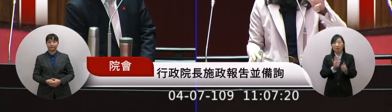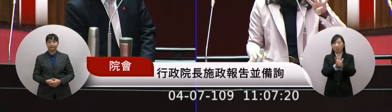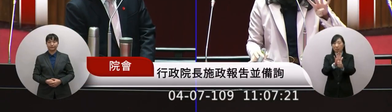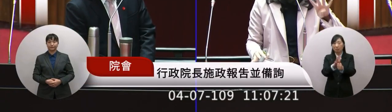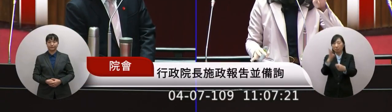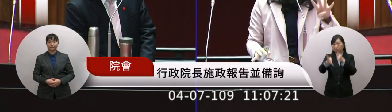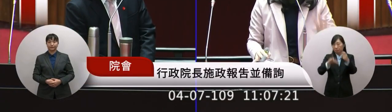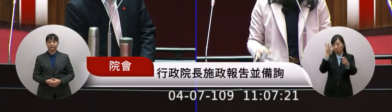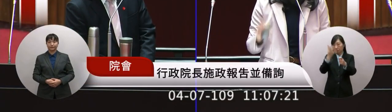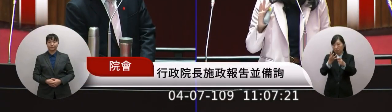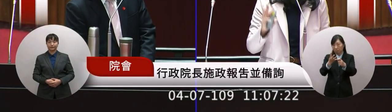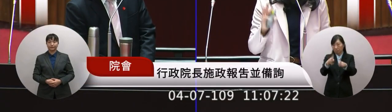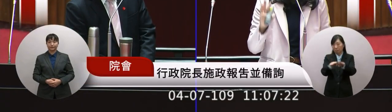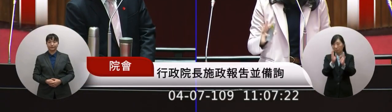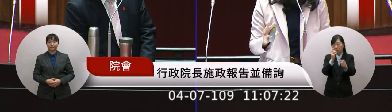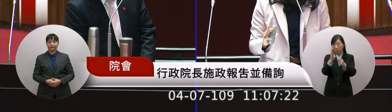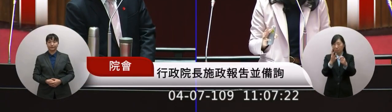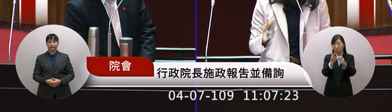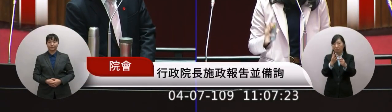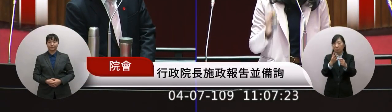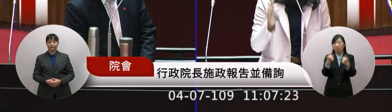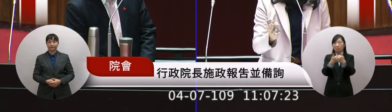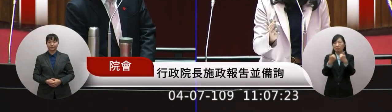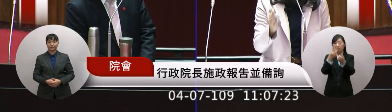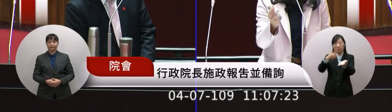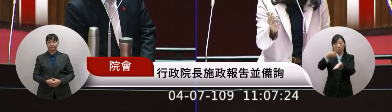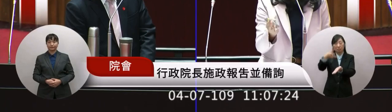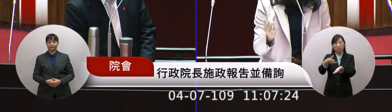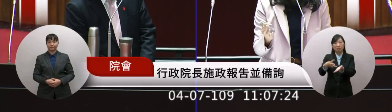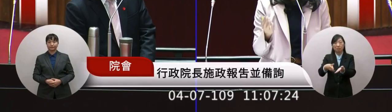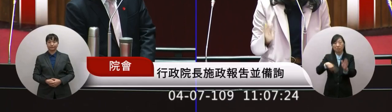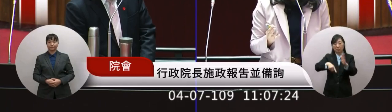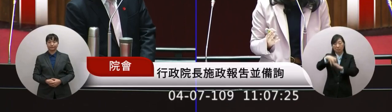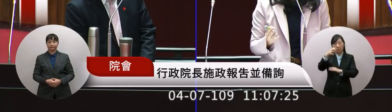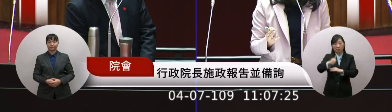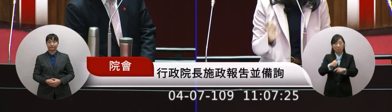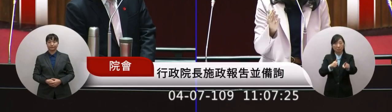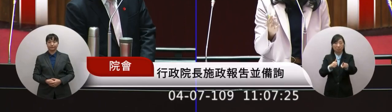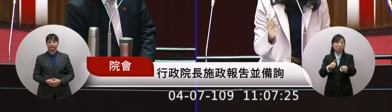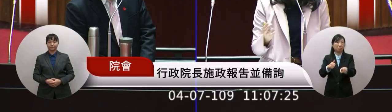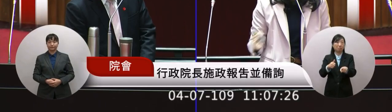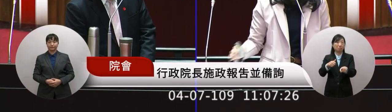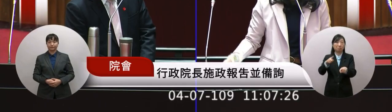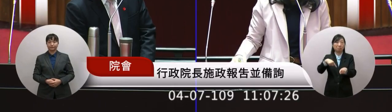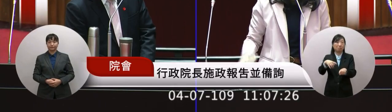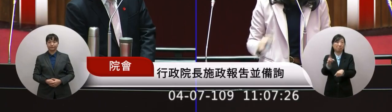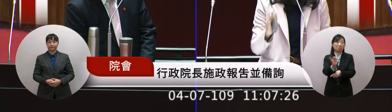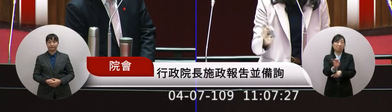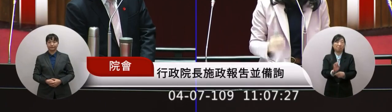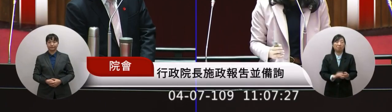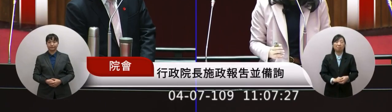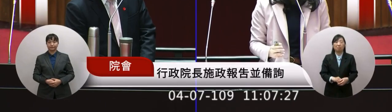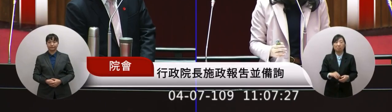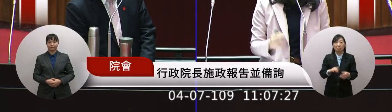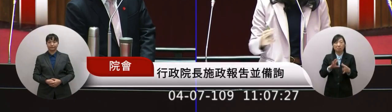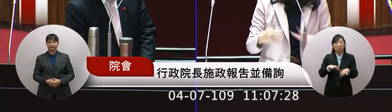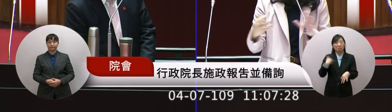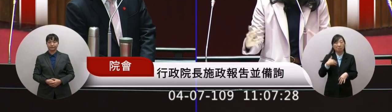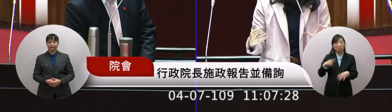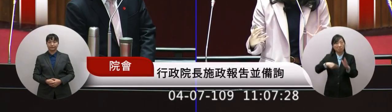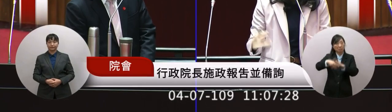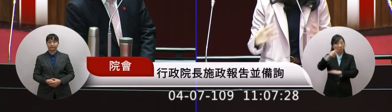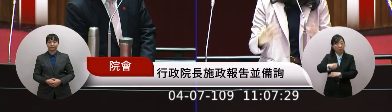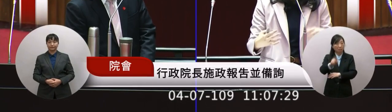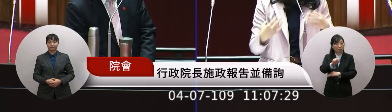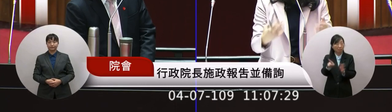了四年了，四年来只开过三次会议，那院长是没有开过任何一次啊。那不知道院长这边是什么时候会帮我们